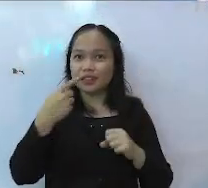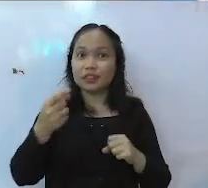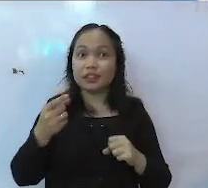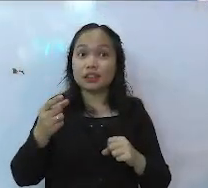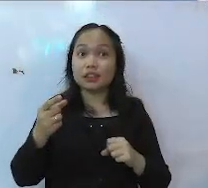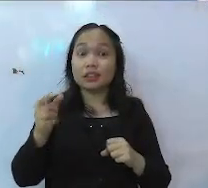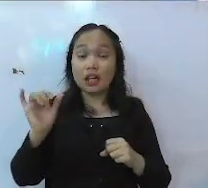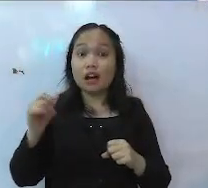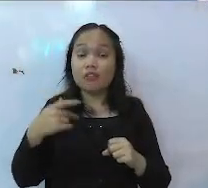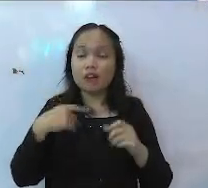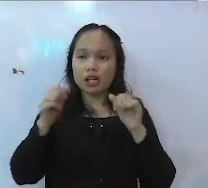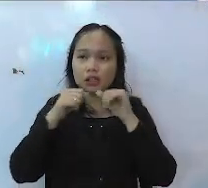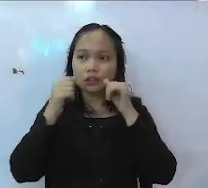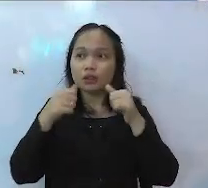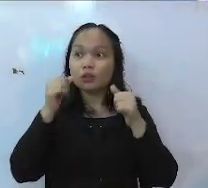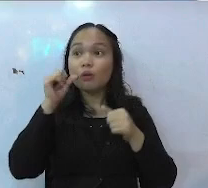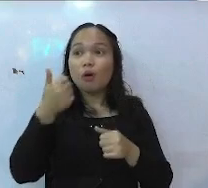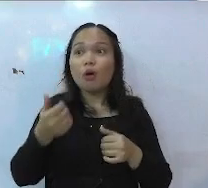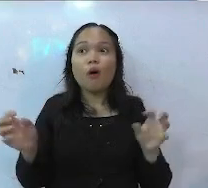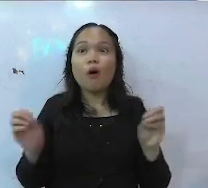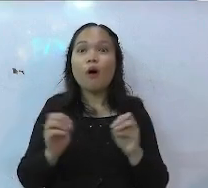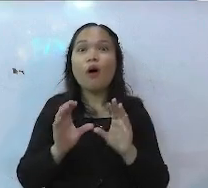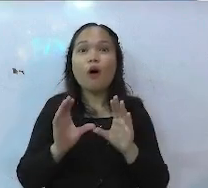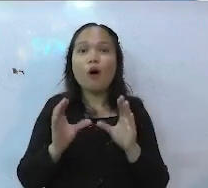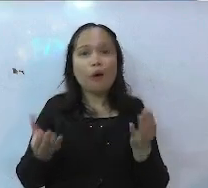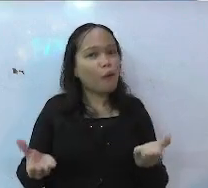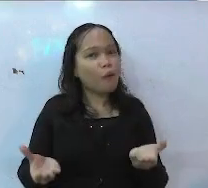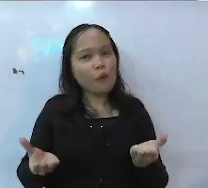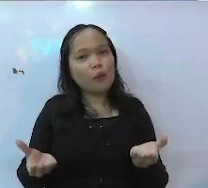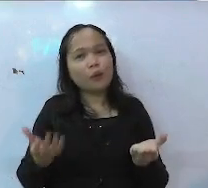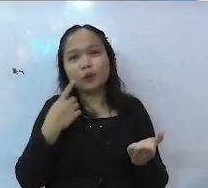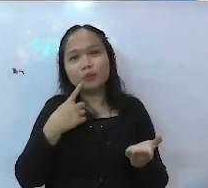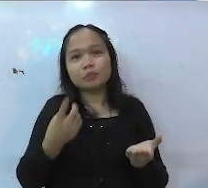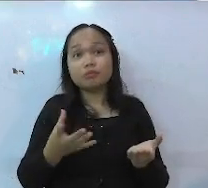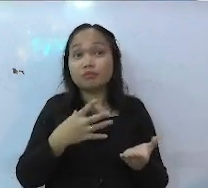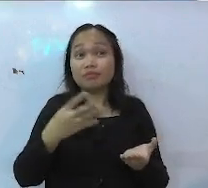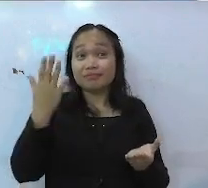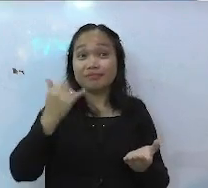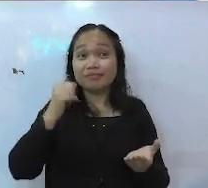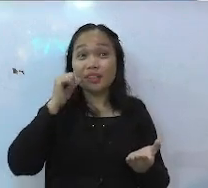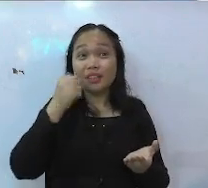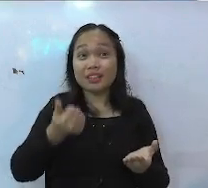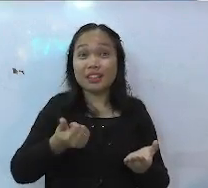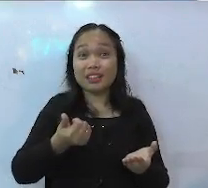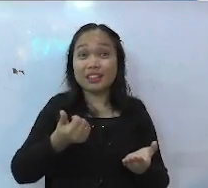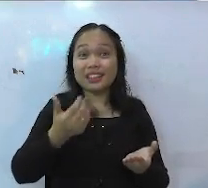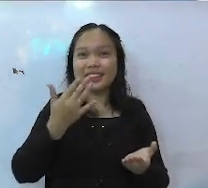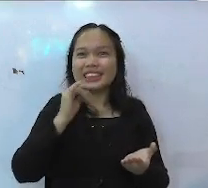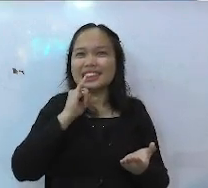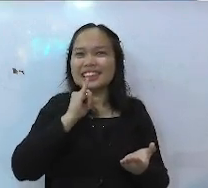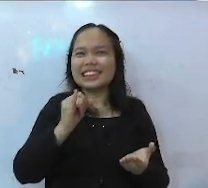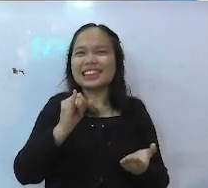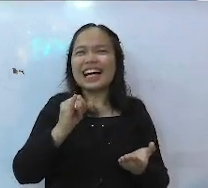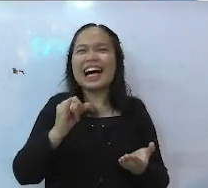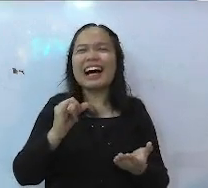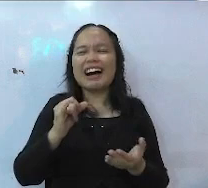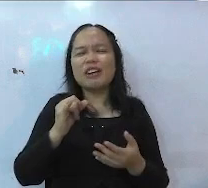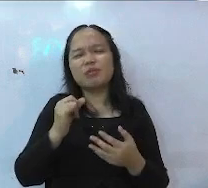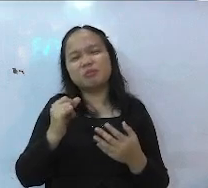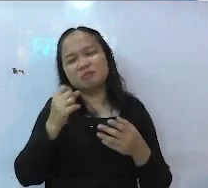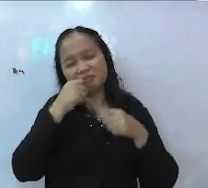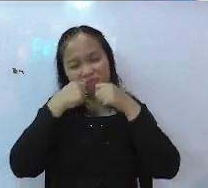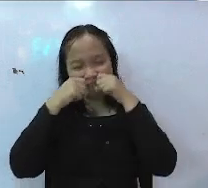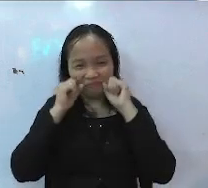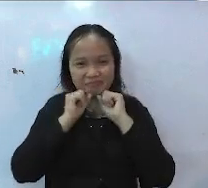talaga may announcement talaga na walang pasok bukas yan kaya kasi bukas yung pagluluksa ng Pilipinas ah Anyways